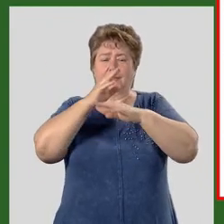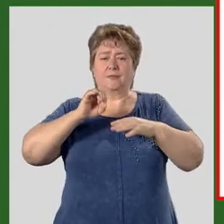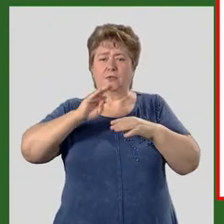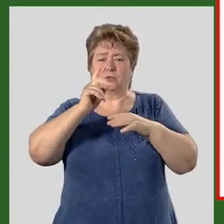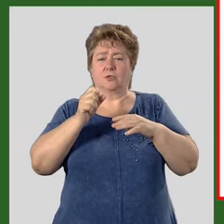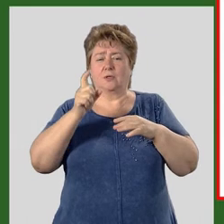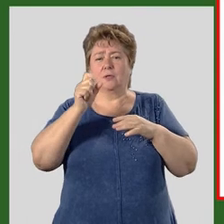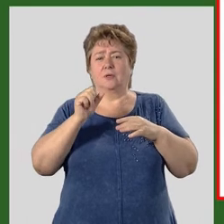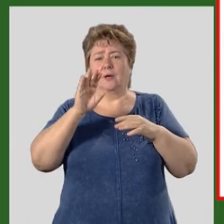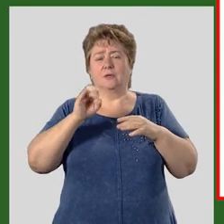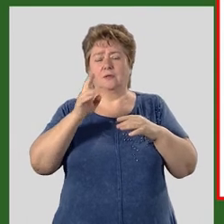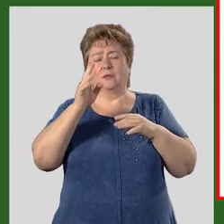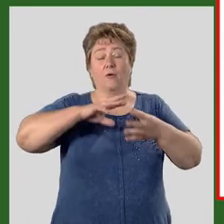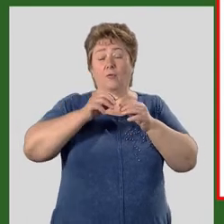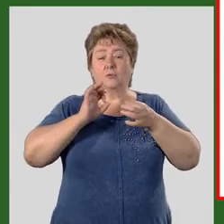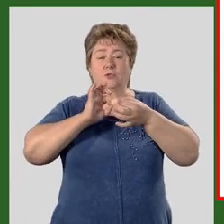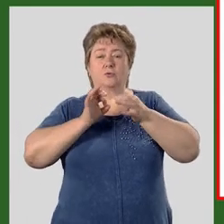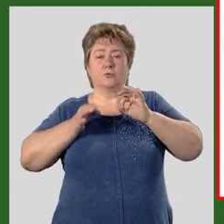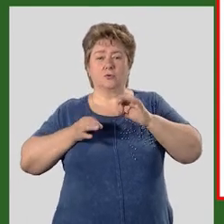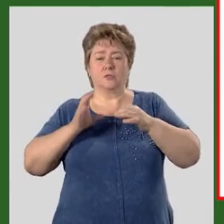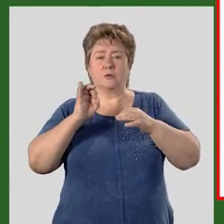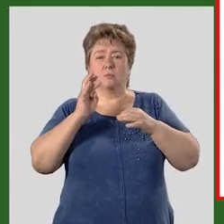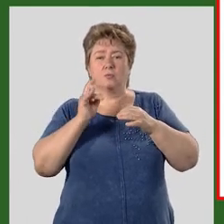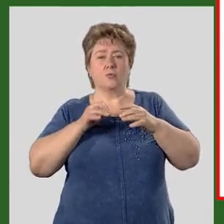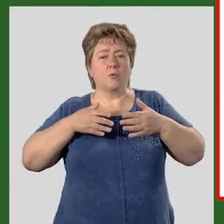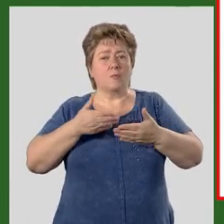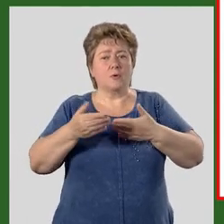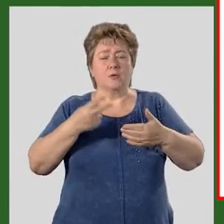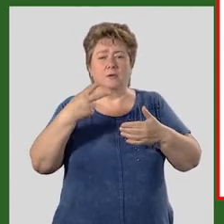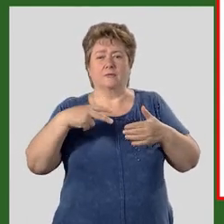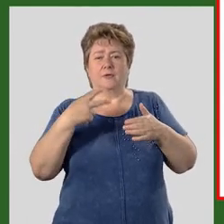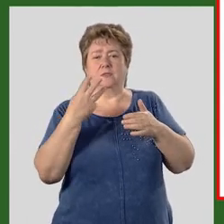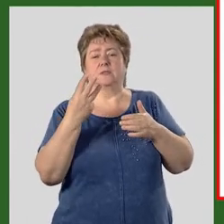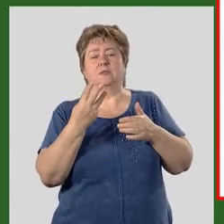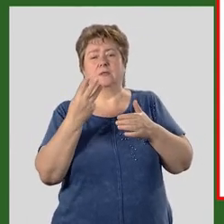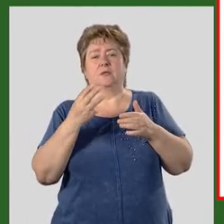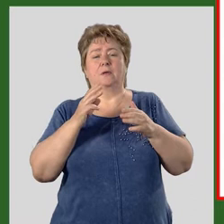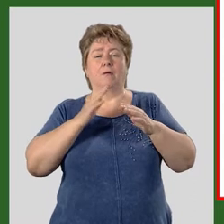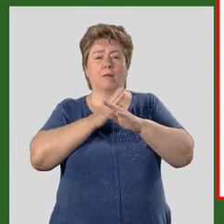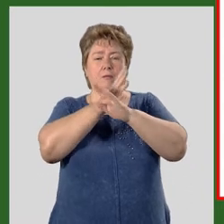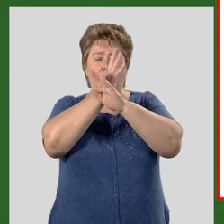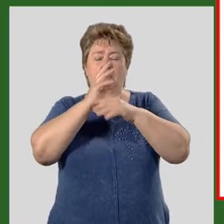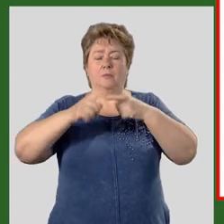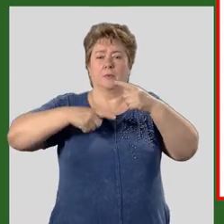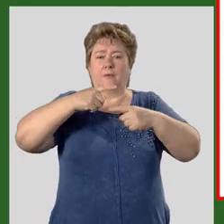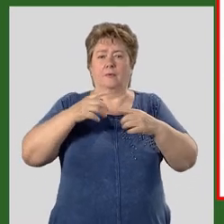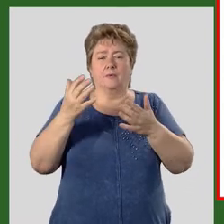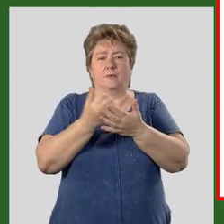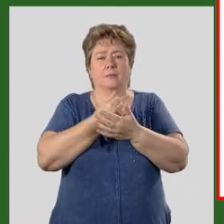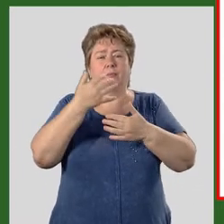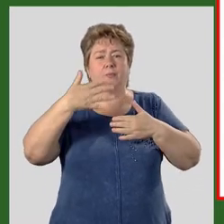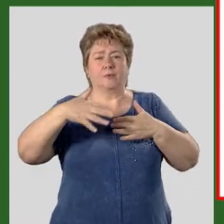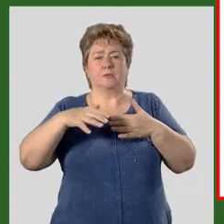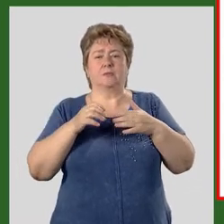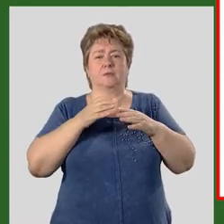Тяньшаня Хантенгри. В общей сложности Семенов прошел 23 горных перевала, определил